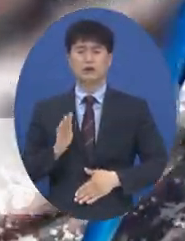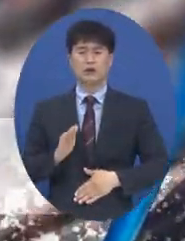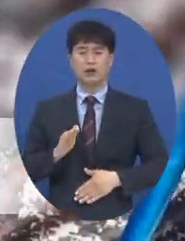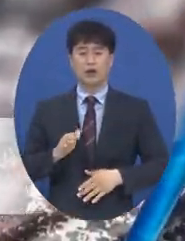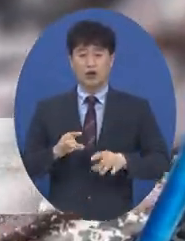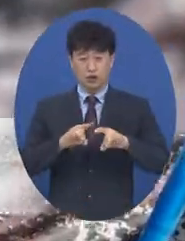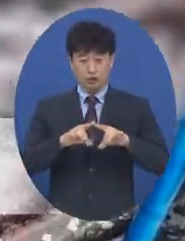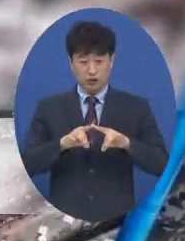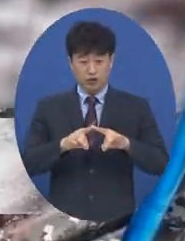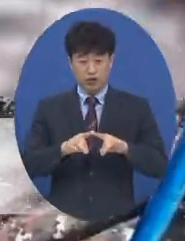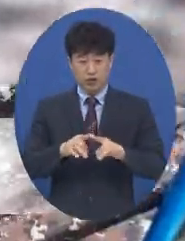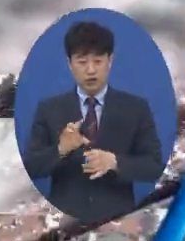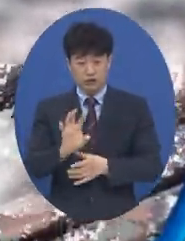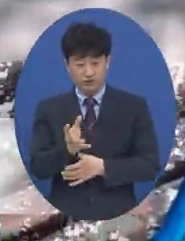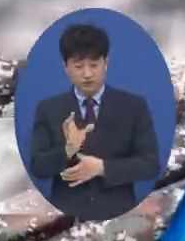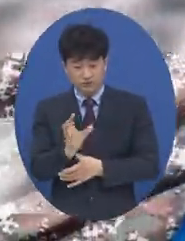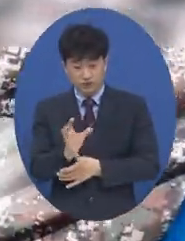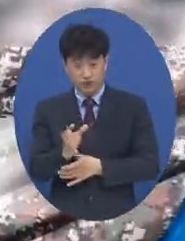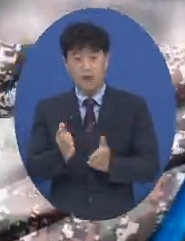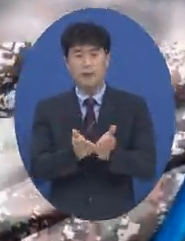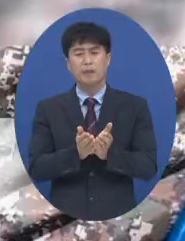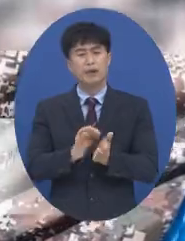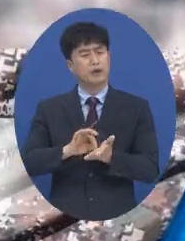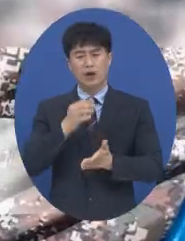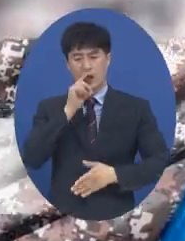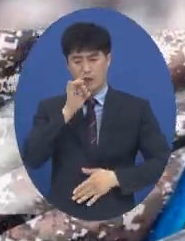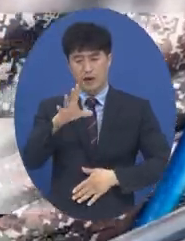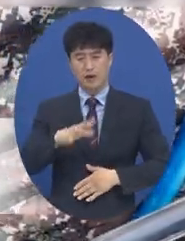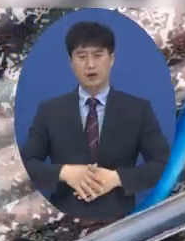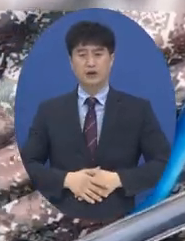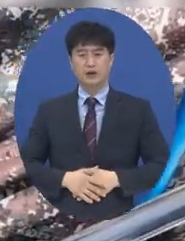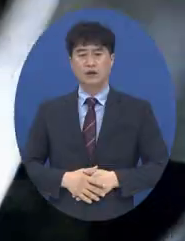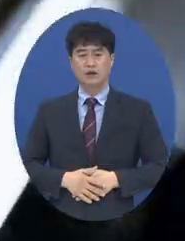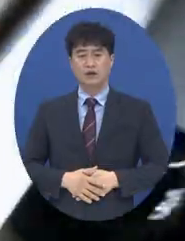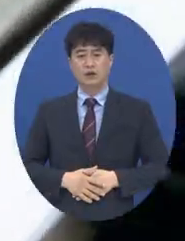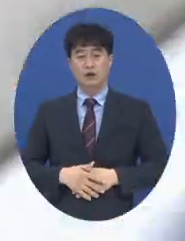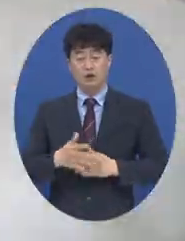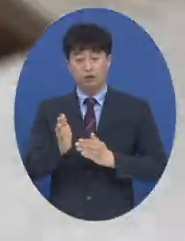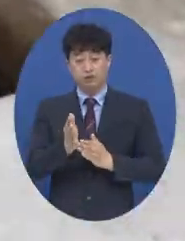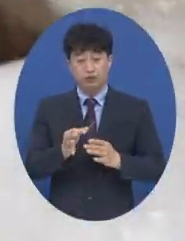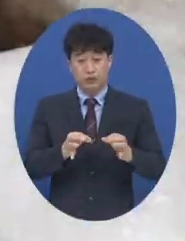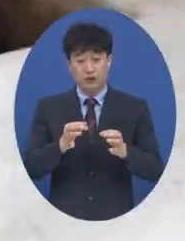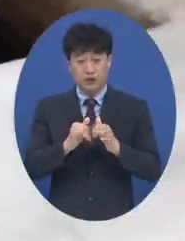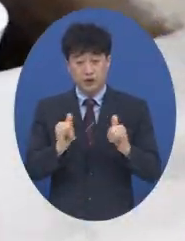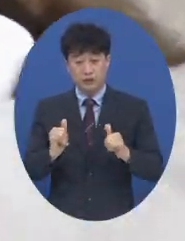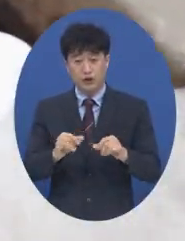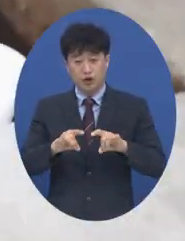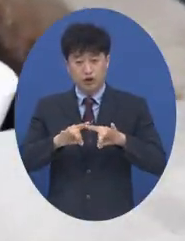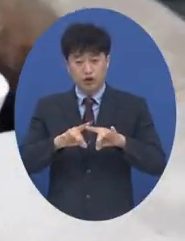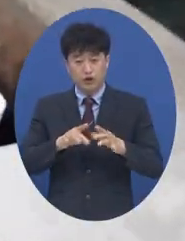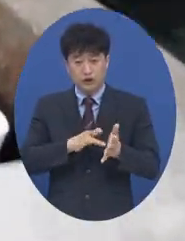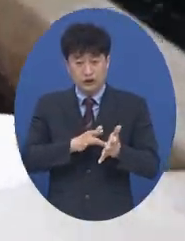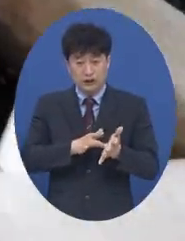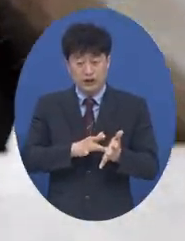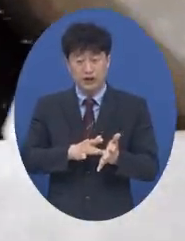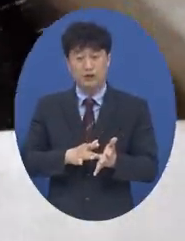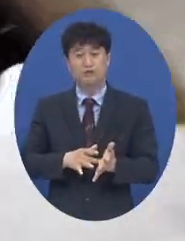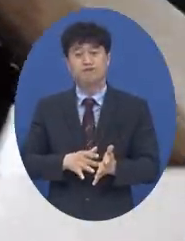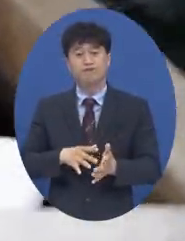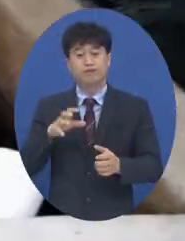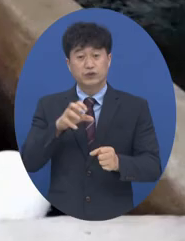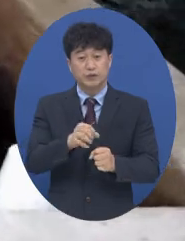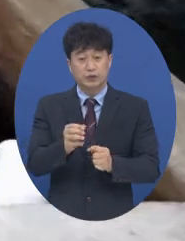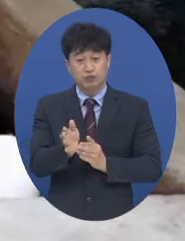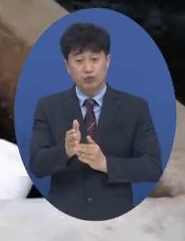없는데 이게 동력을 전기가 됐든 휘발유가 동력선을 가지고 이용하시면 안 돼요. 한 수산물 도소매업자는 전기 배터리를 이용해 잡은